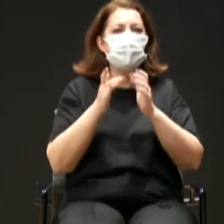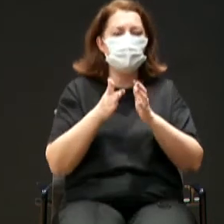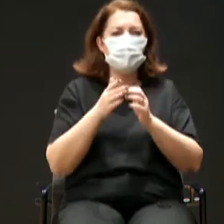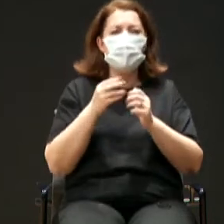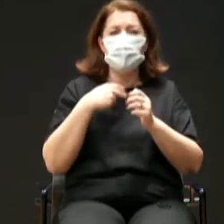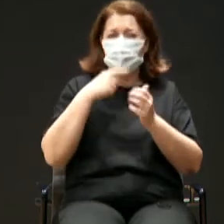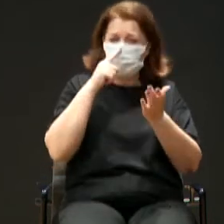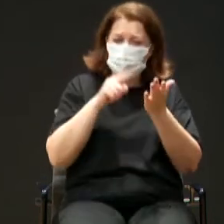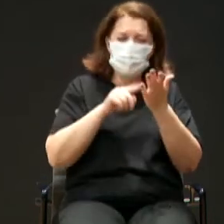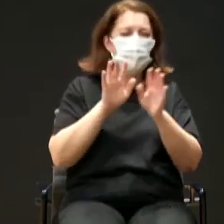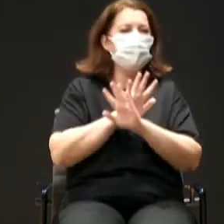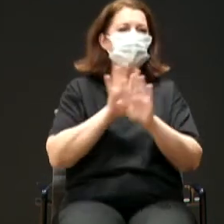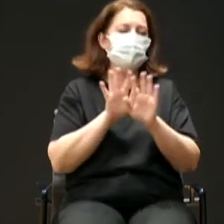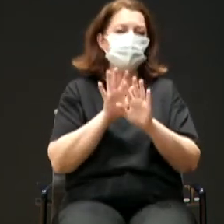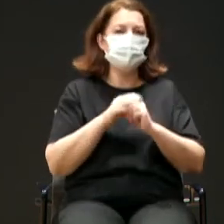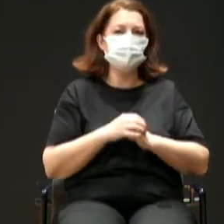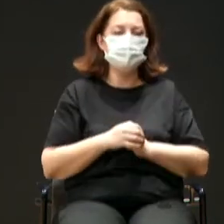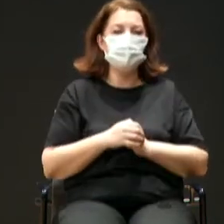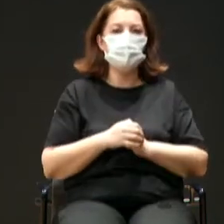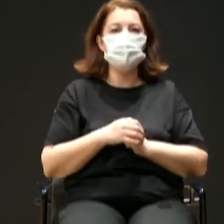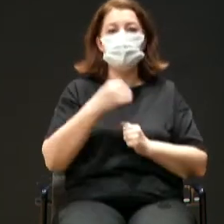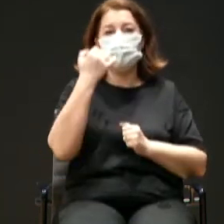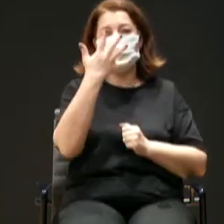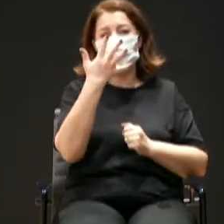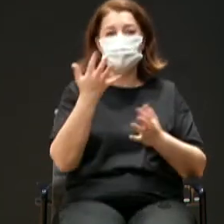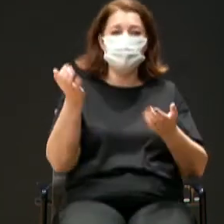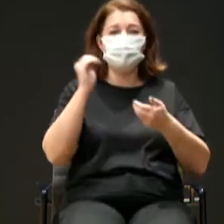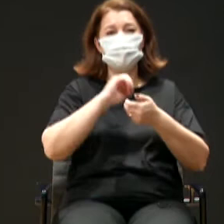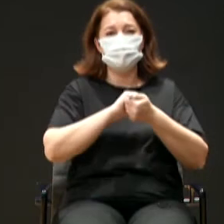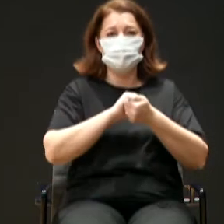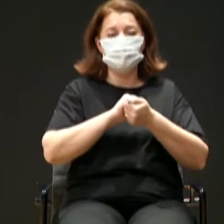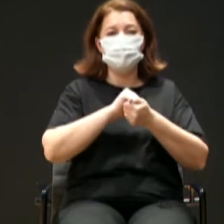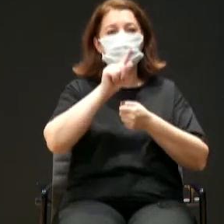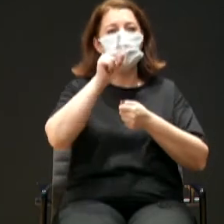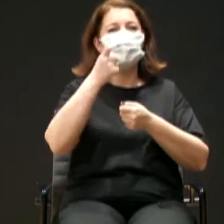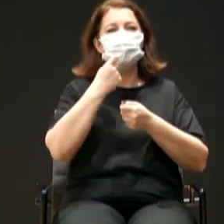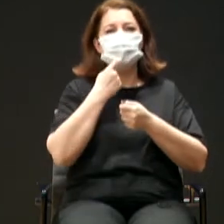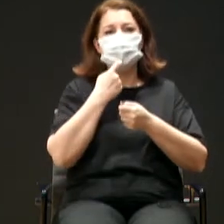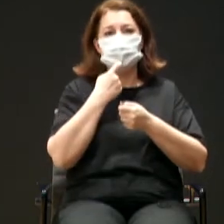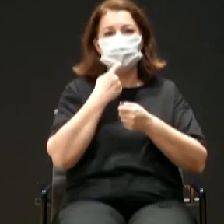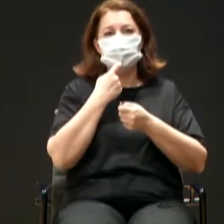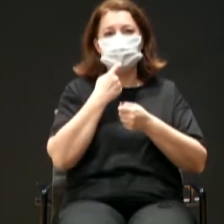Kanmayacağız, kandırmayacağız. Beşli çete 10 yılda